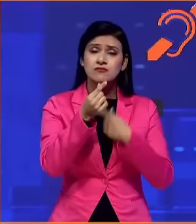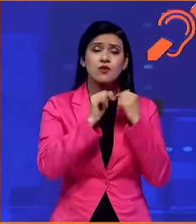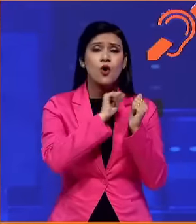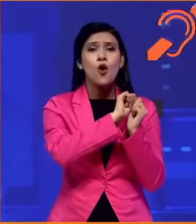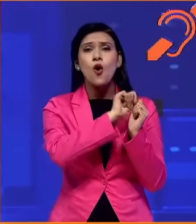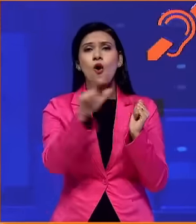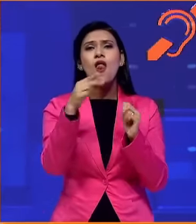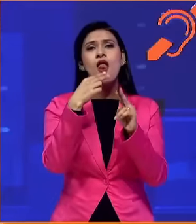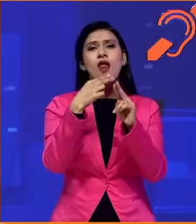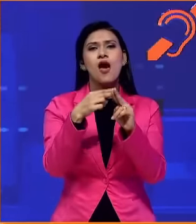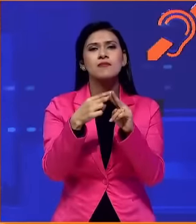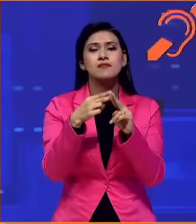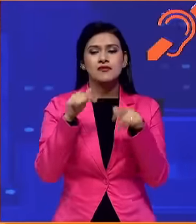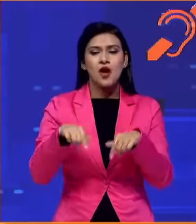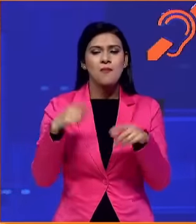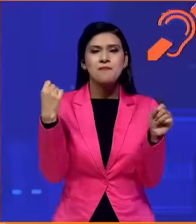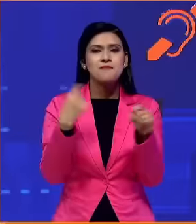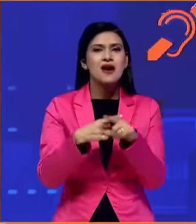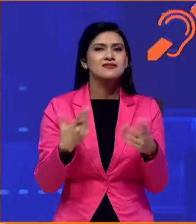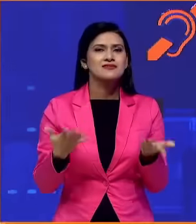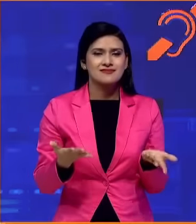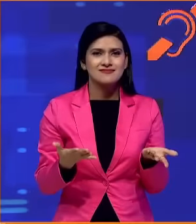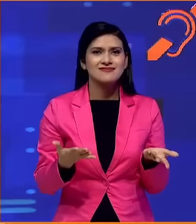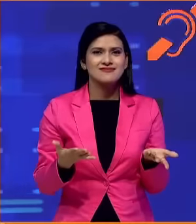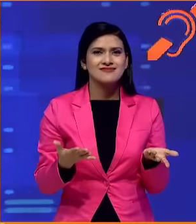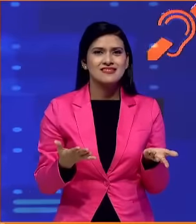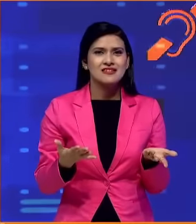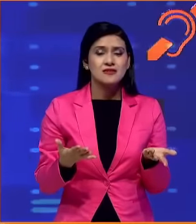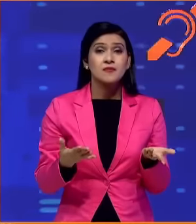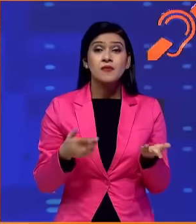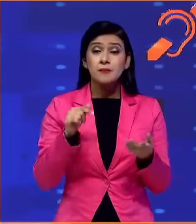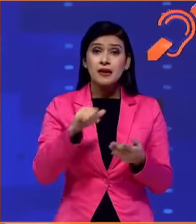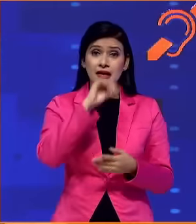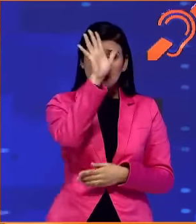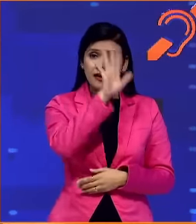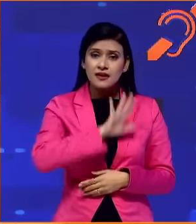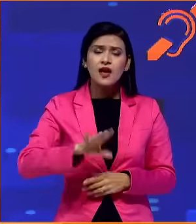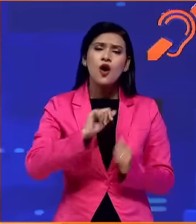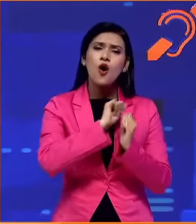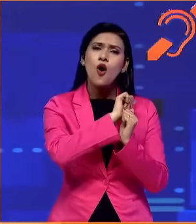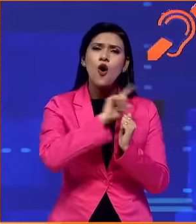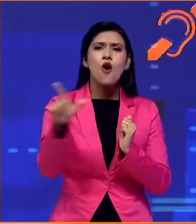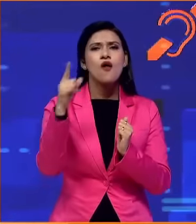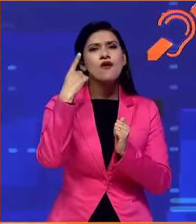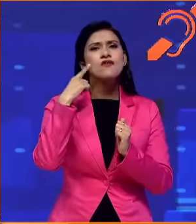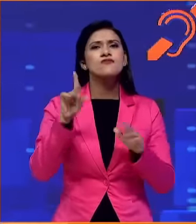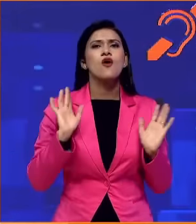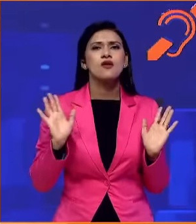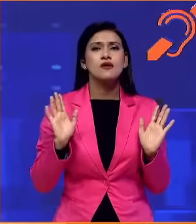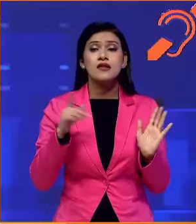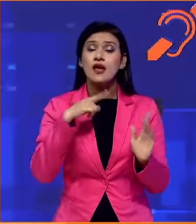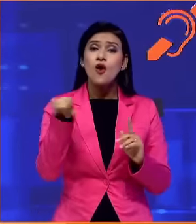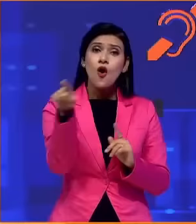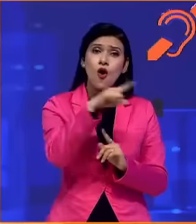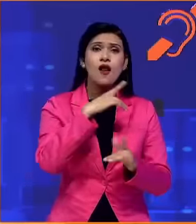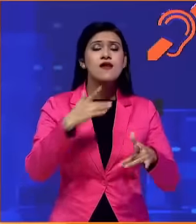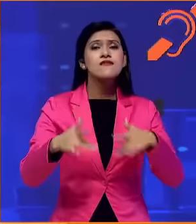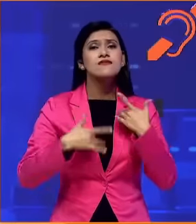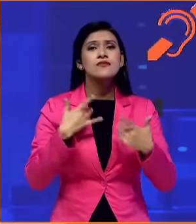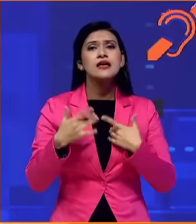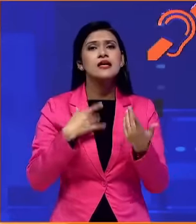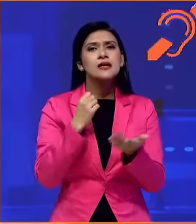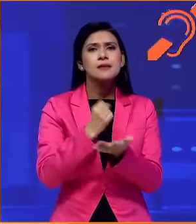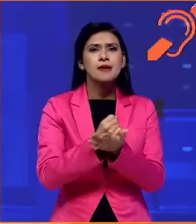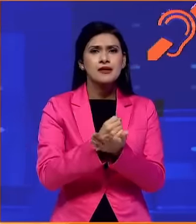अनुकूलनहींहै। लेकिनयहदेश सबकाहै,औरलोगोंकोयहमहसूसकरनाचाहिए। नकोईधर्म,न